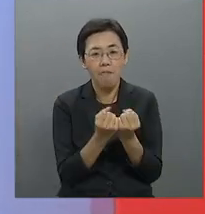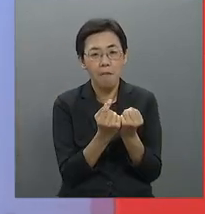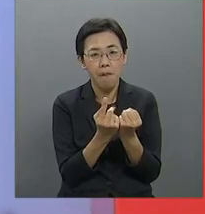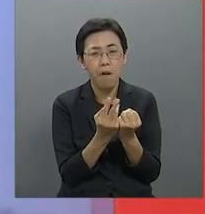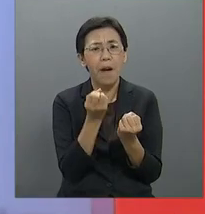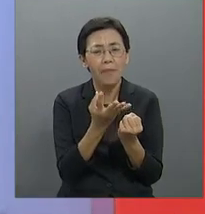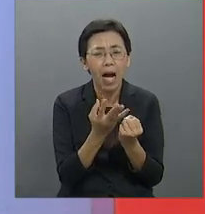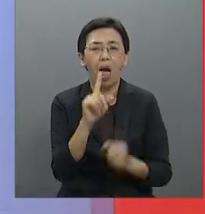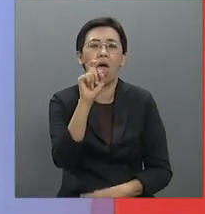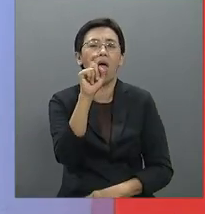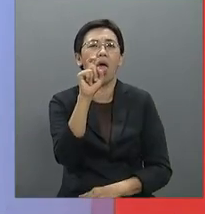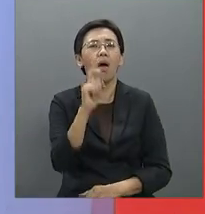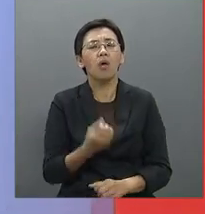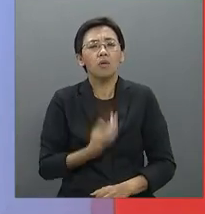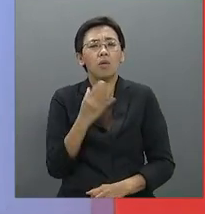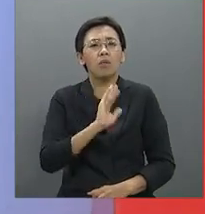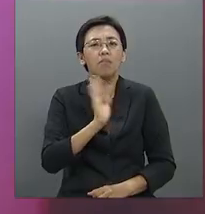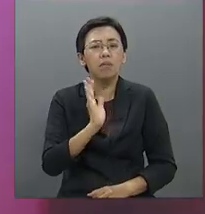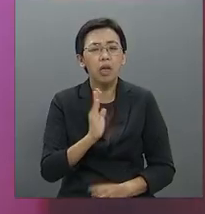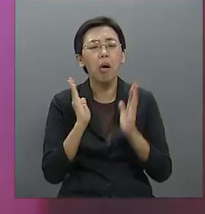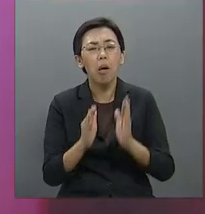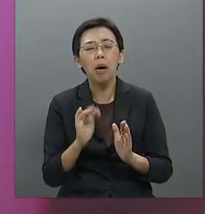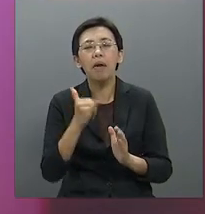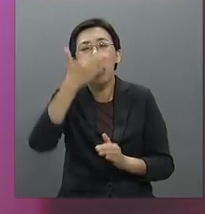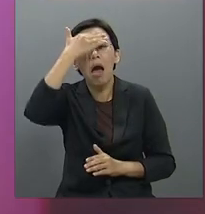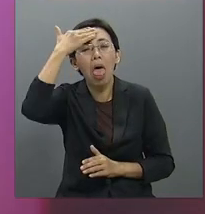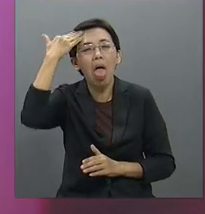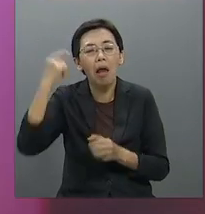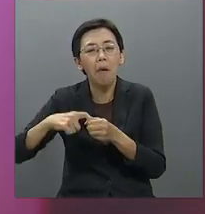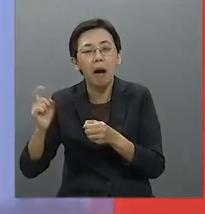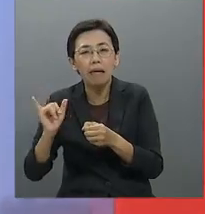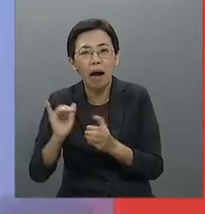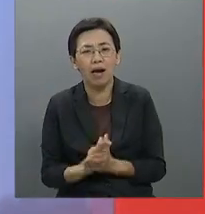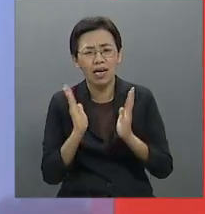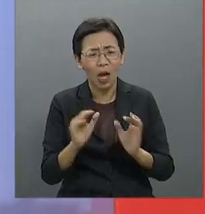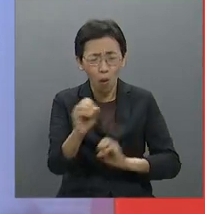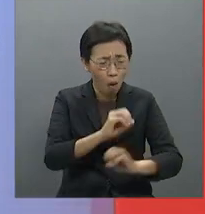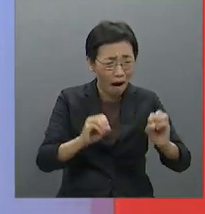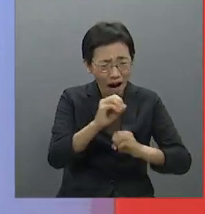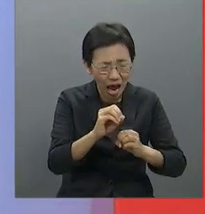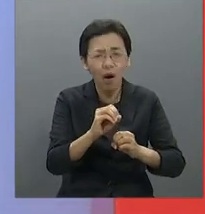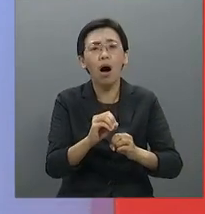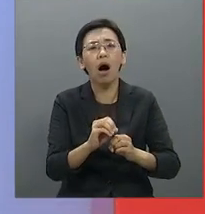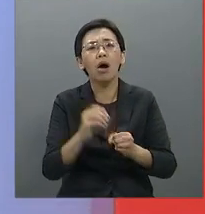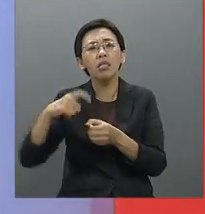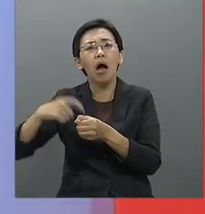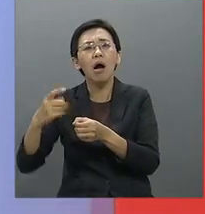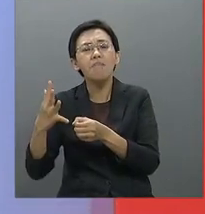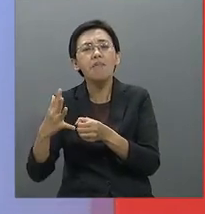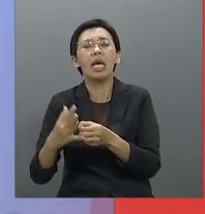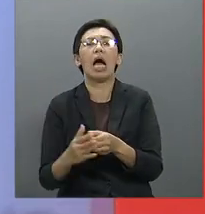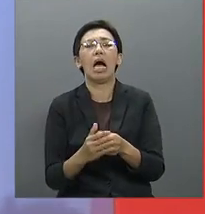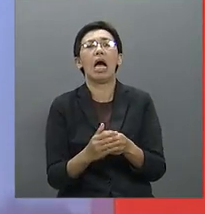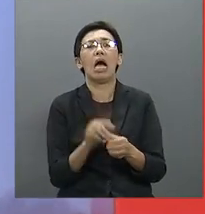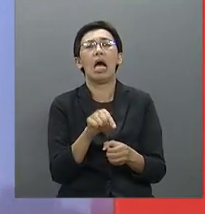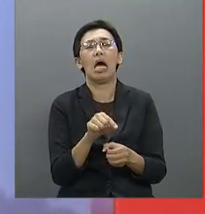ต้องตกใจไป deafระว่ารูกคะลืมเชคออกแต่คนใรานคไม่มใแล้วนะครัขบอกว่าคนไม่ยอมเชคออ